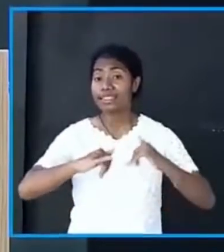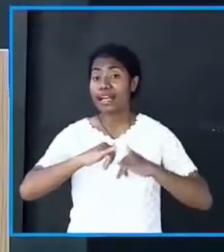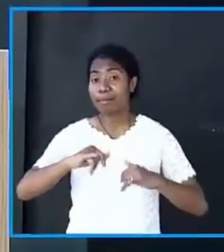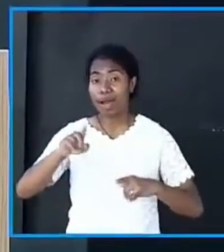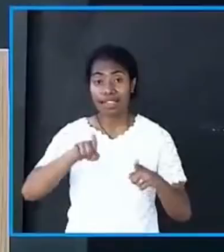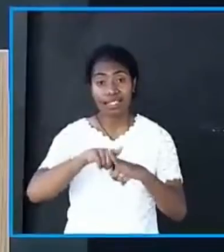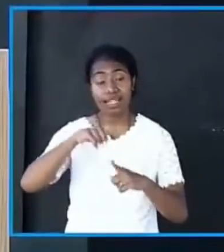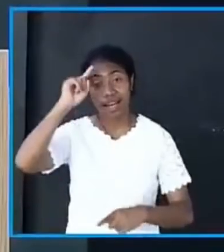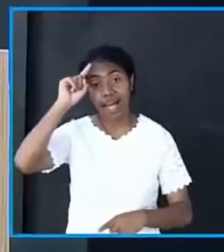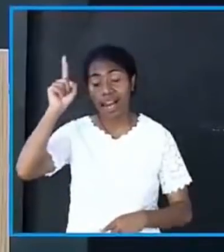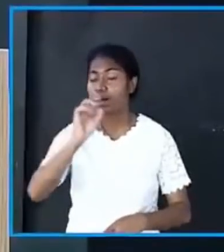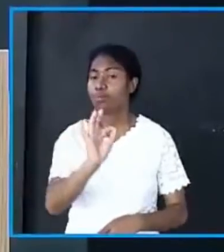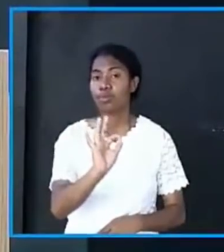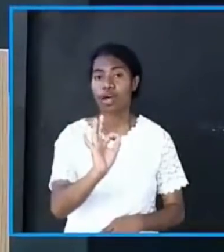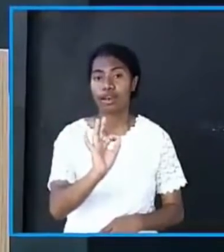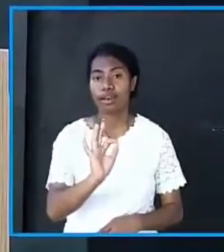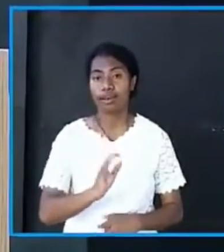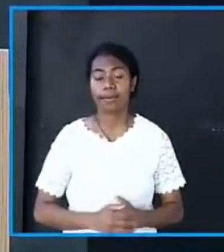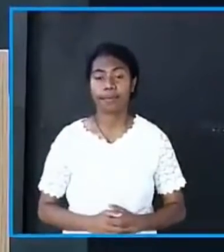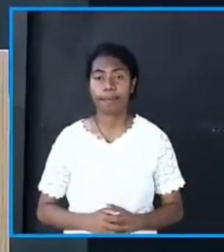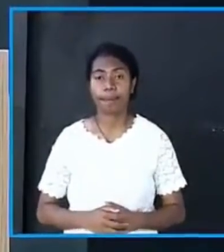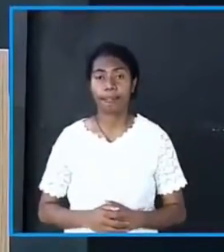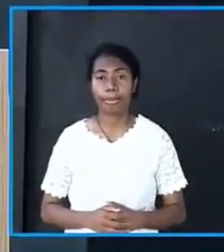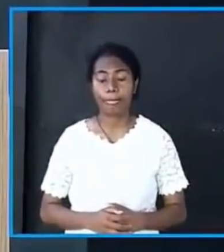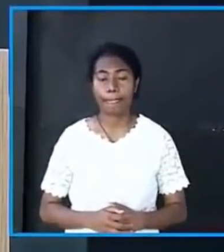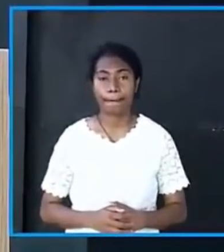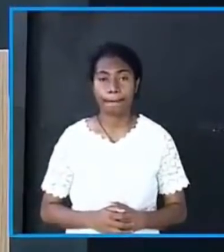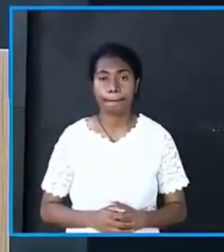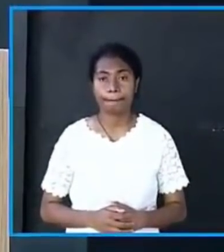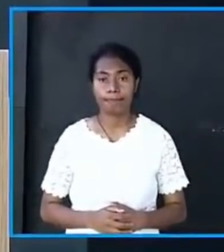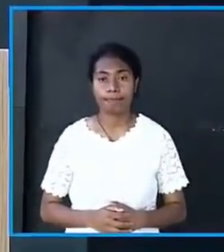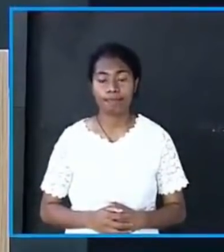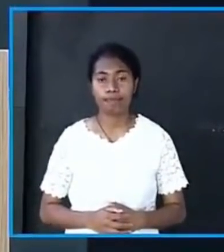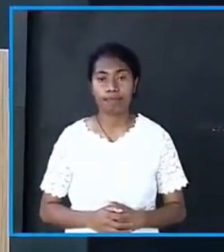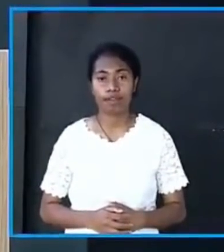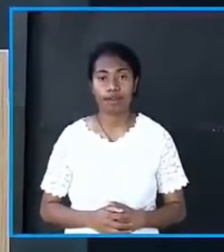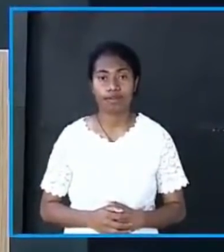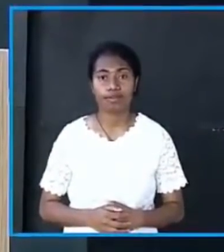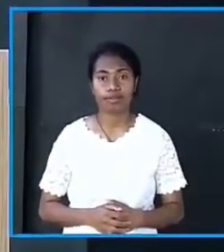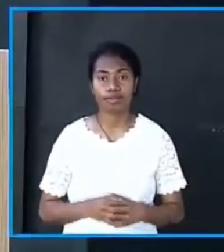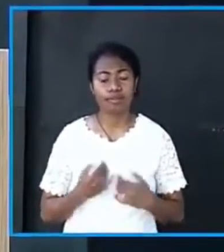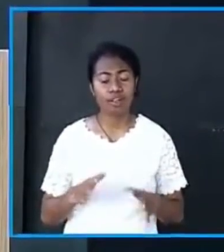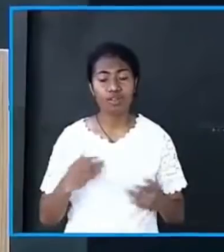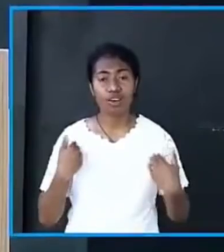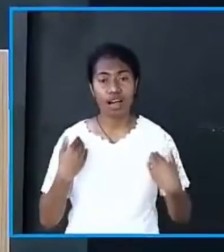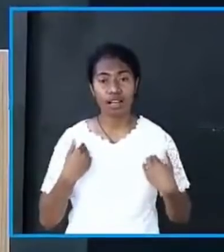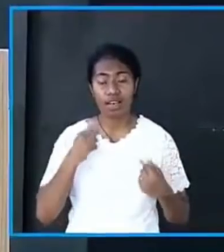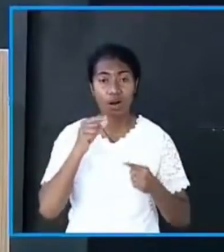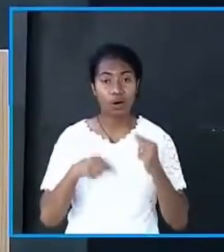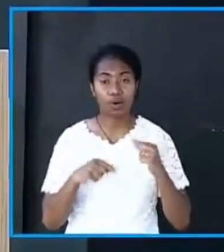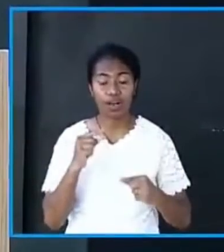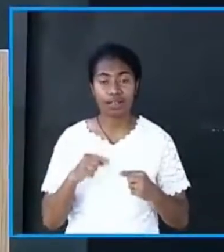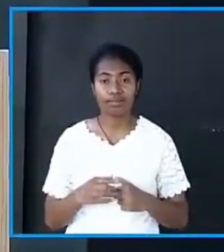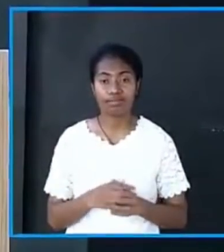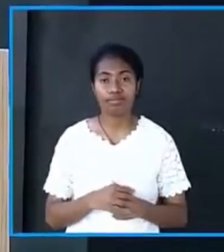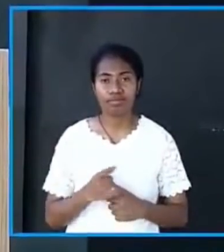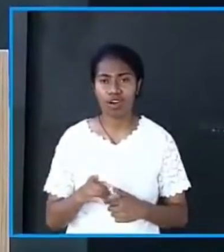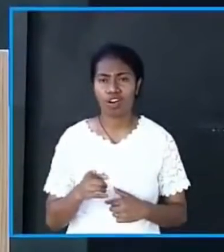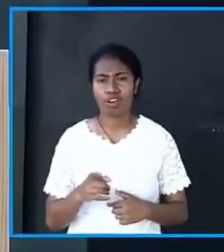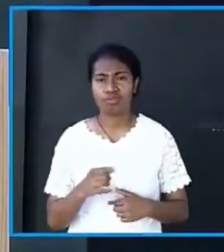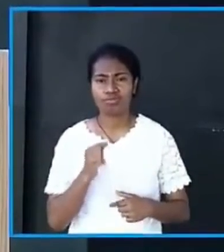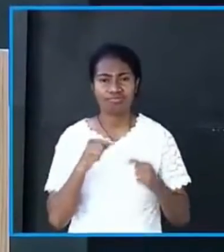Allah atau kita sabar seperti Allah kalau ada orang kalau saudara punya muka mirip